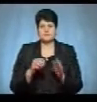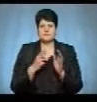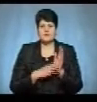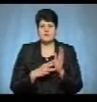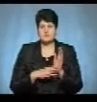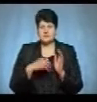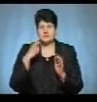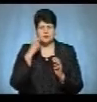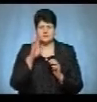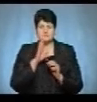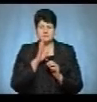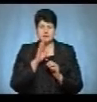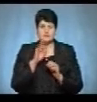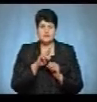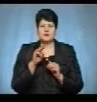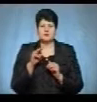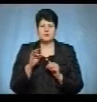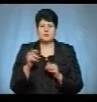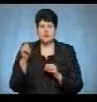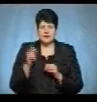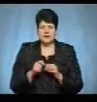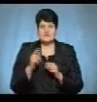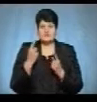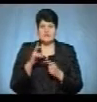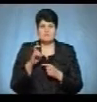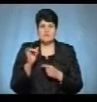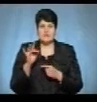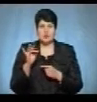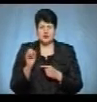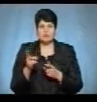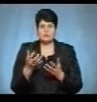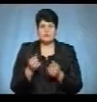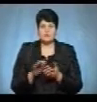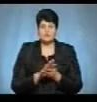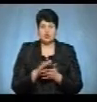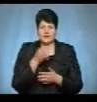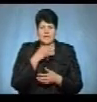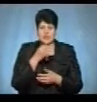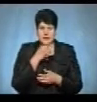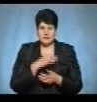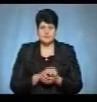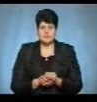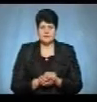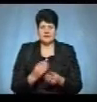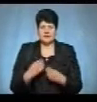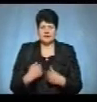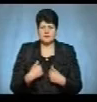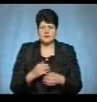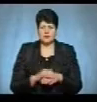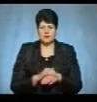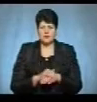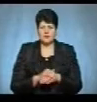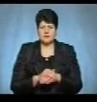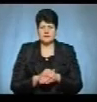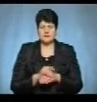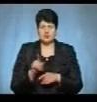80-річна Ярослава Прус приїхала до Тернополя з Великих Бірок, аби отримати безкоштовні ліки. Дайте мені, будь ласка, то, що